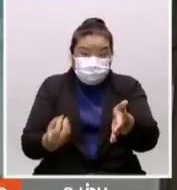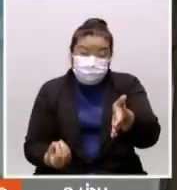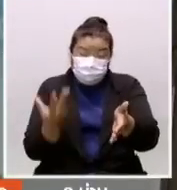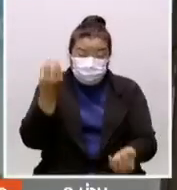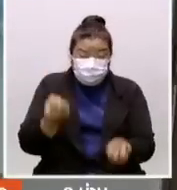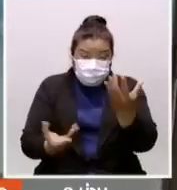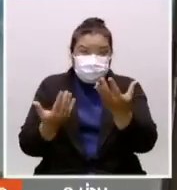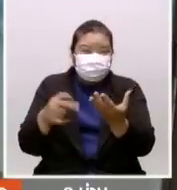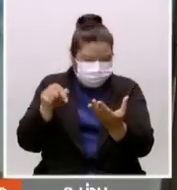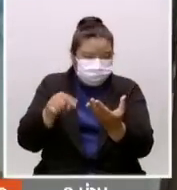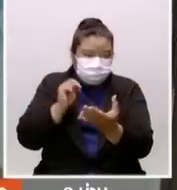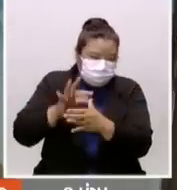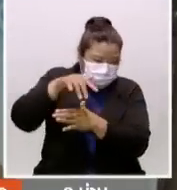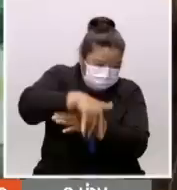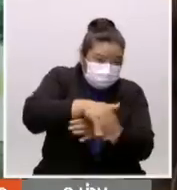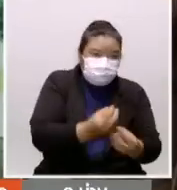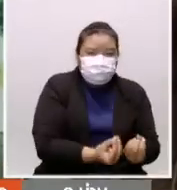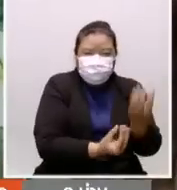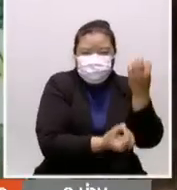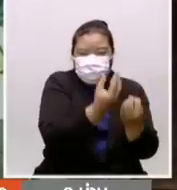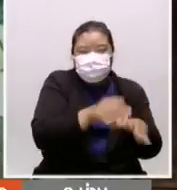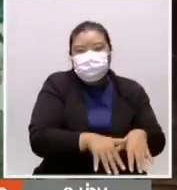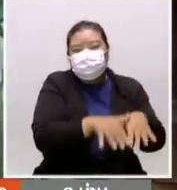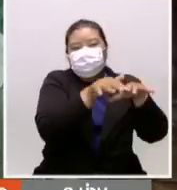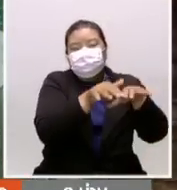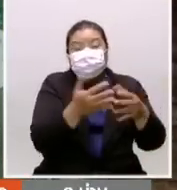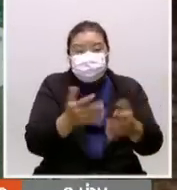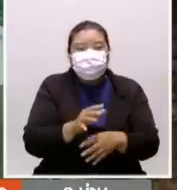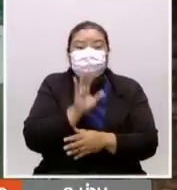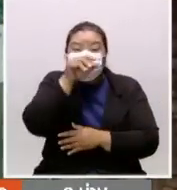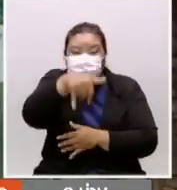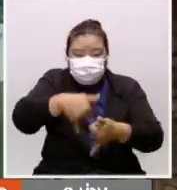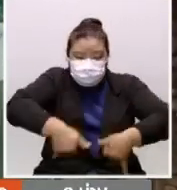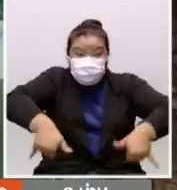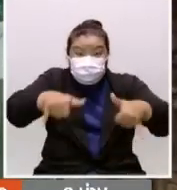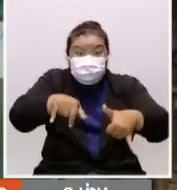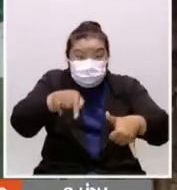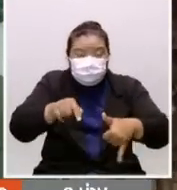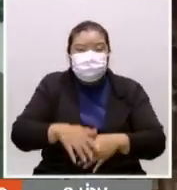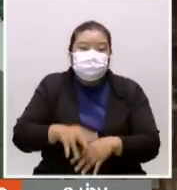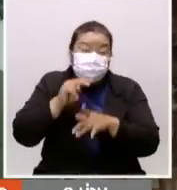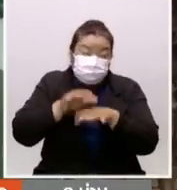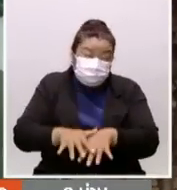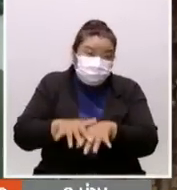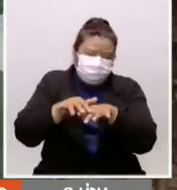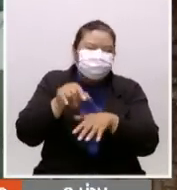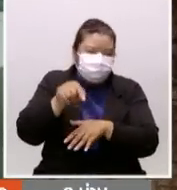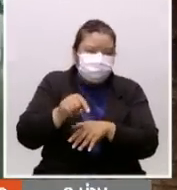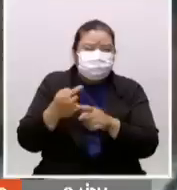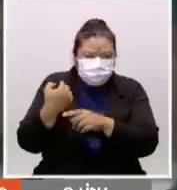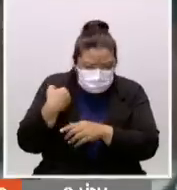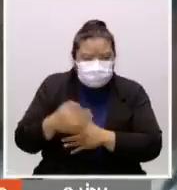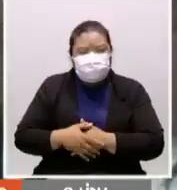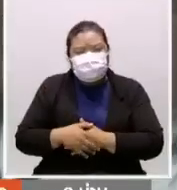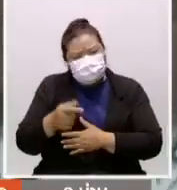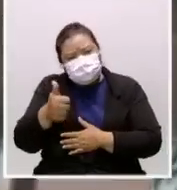องนอกจากนี้ก็มีปางช้างที่บ้านบุญเรืองขณะนี้ถูกน้ำท่วมขังแต่ก็ได้เปิดให้ประชาชนท่